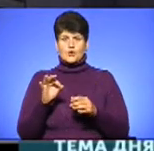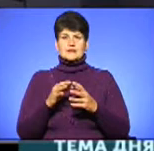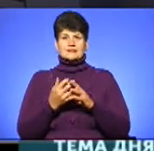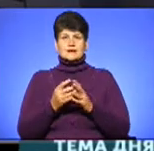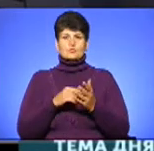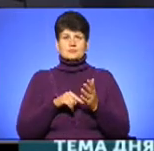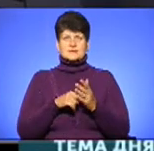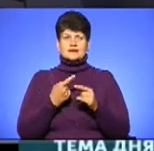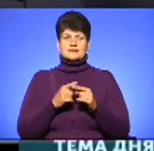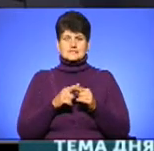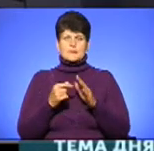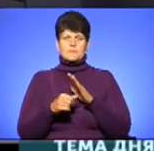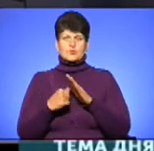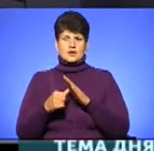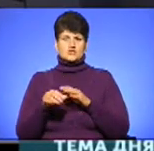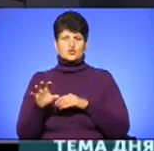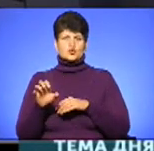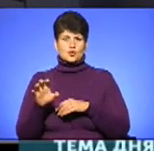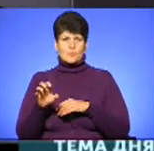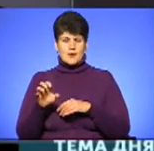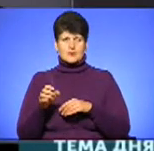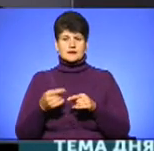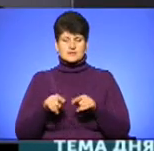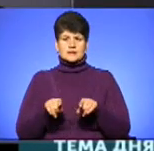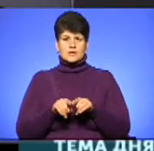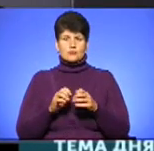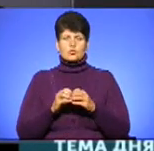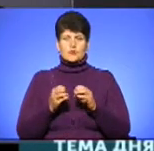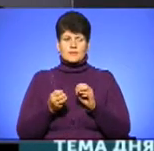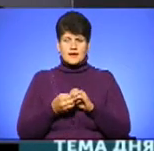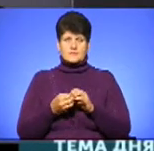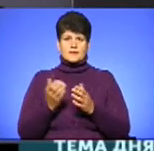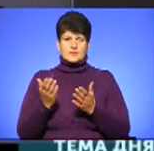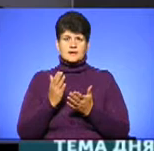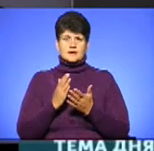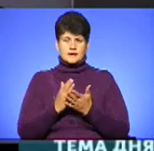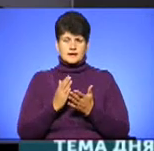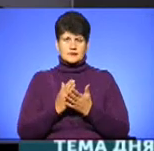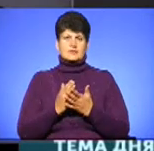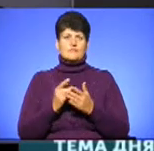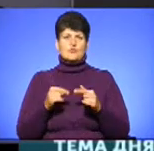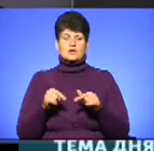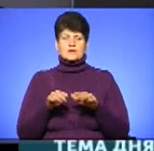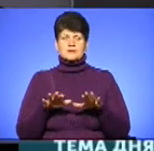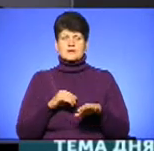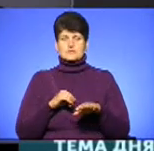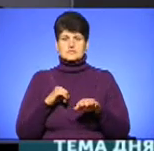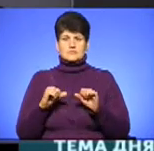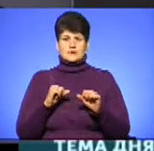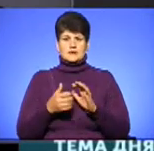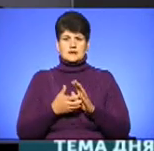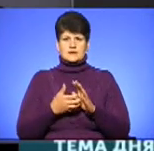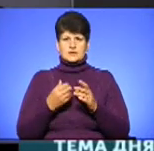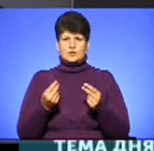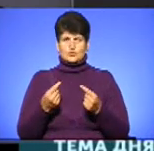це і безпритульні тварини, бродячі собаки. Оце також проблема, яка не розв'язана, її мають розв'язувати органи місцевого самоврядування, також через брак коштів, через різних